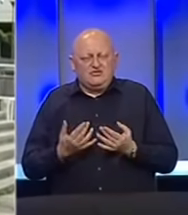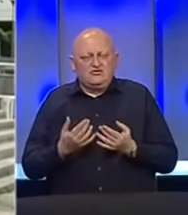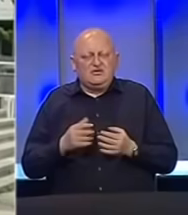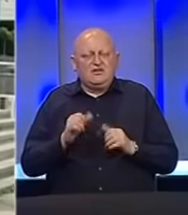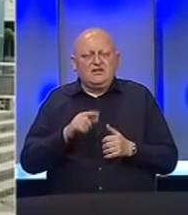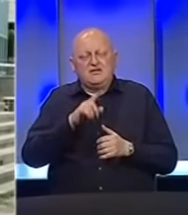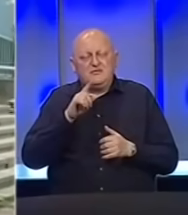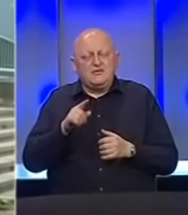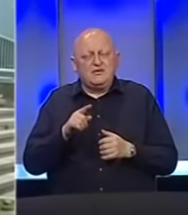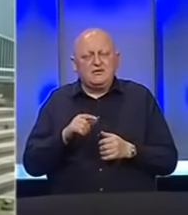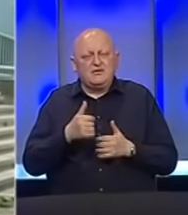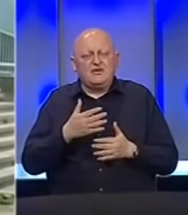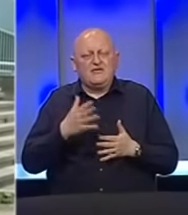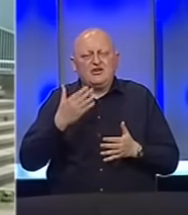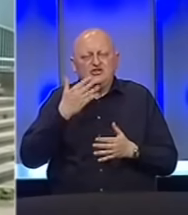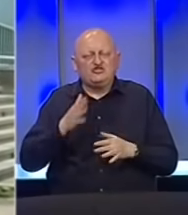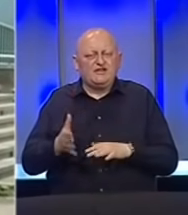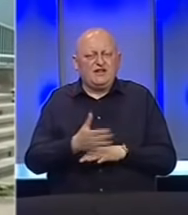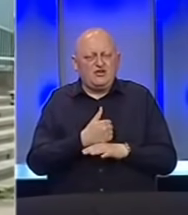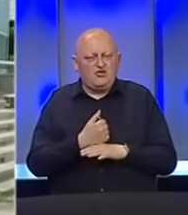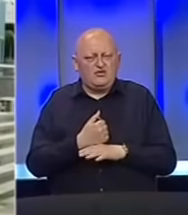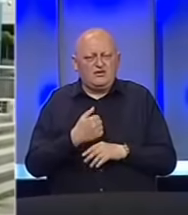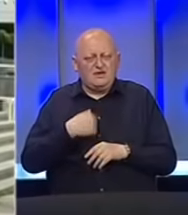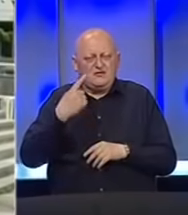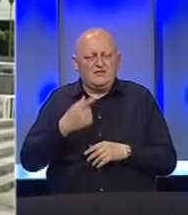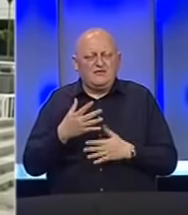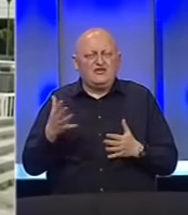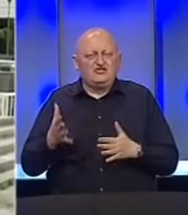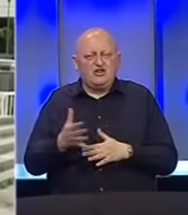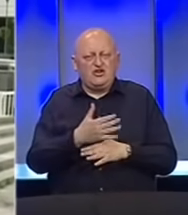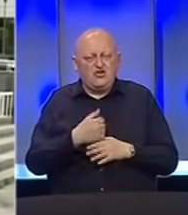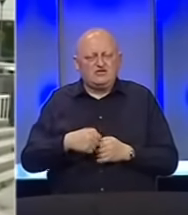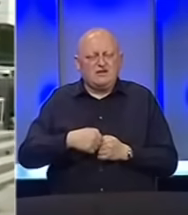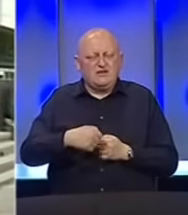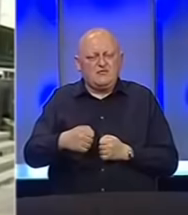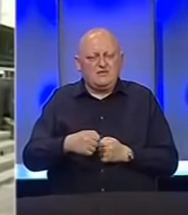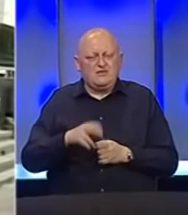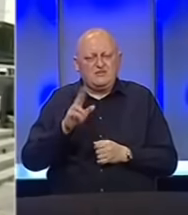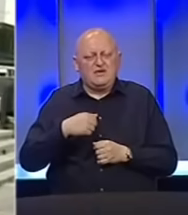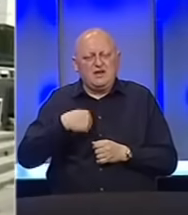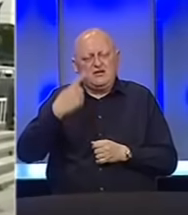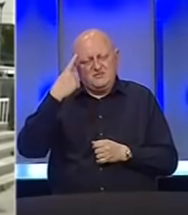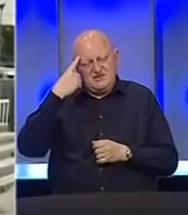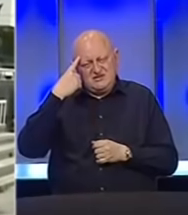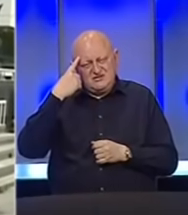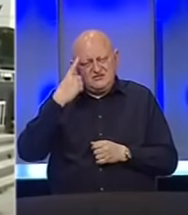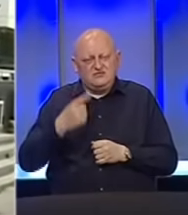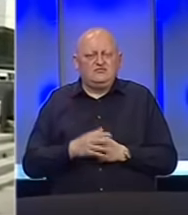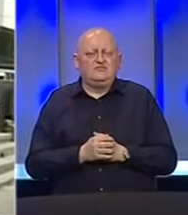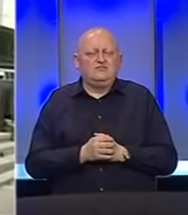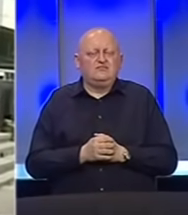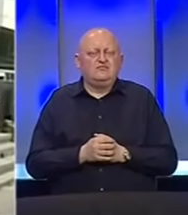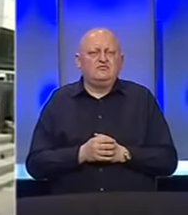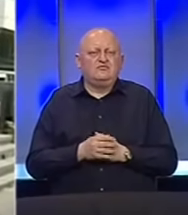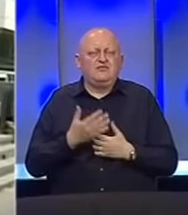da li je veća šteta nego korist. Ipak mislim da je veća korist od mjera, to jest ipak mislim da smo... Da